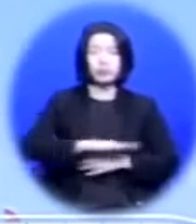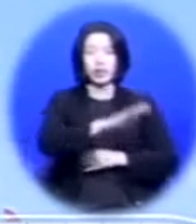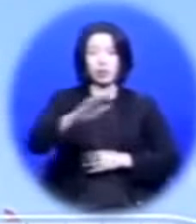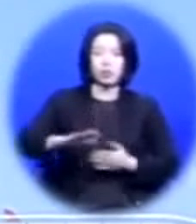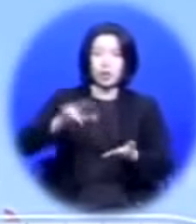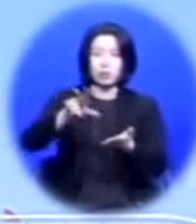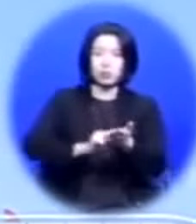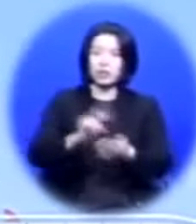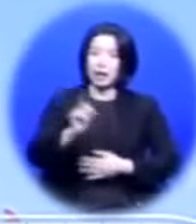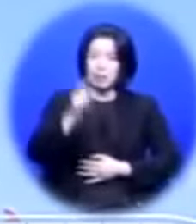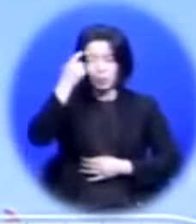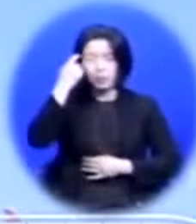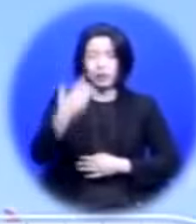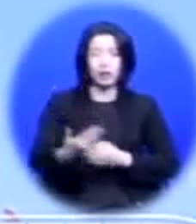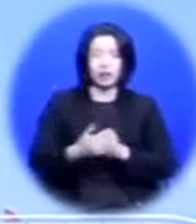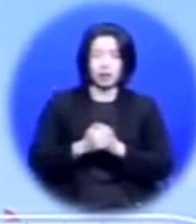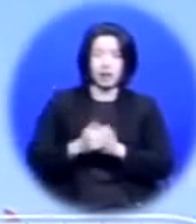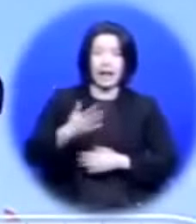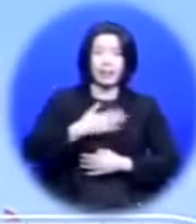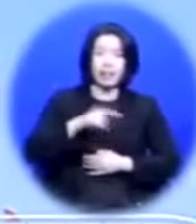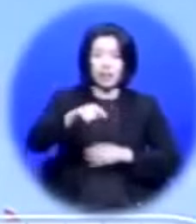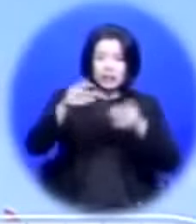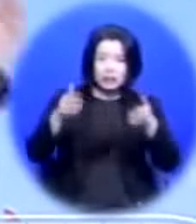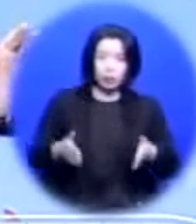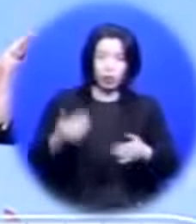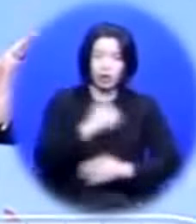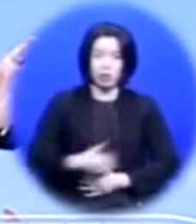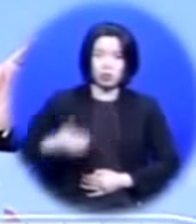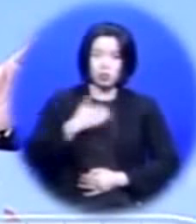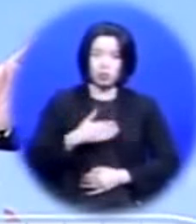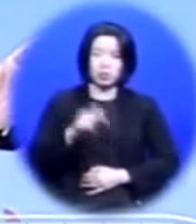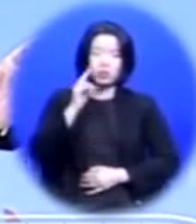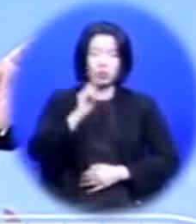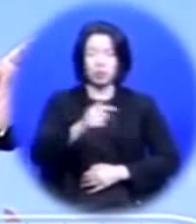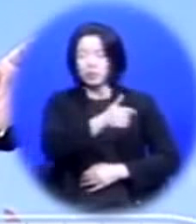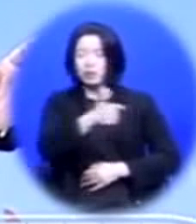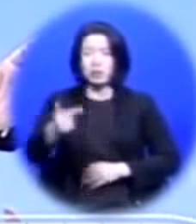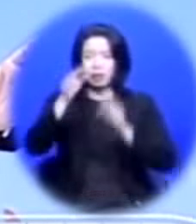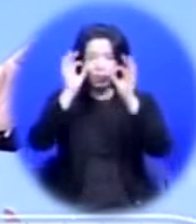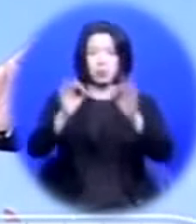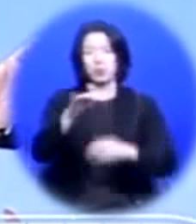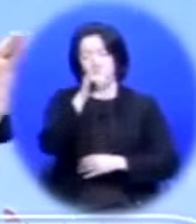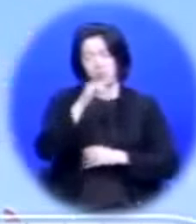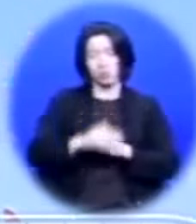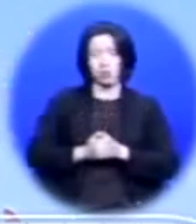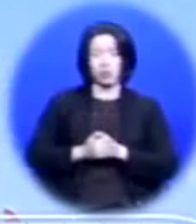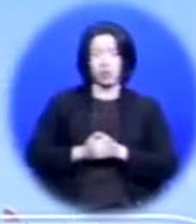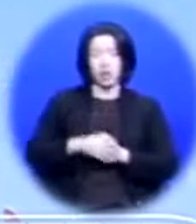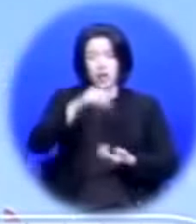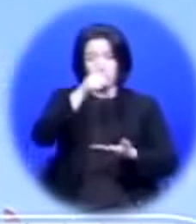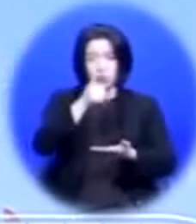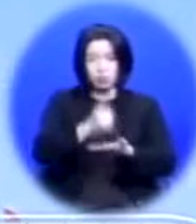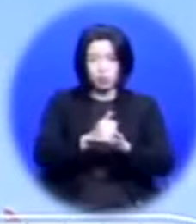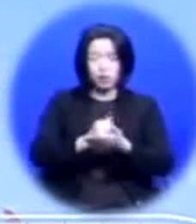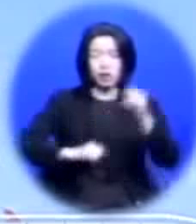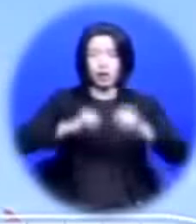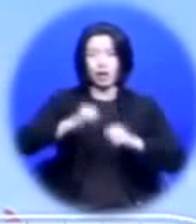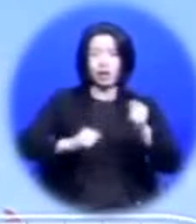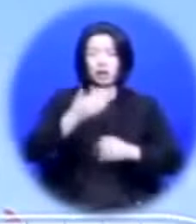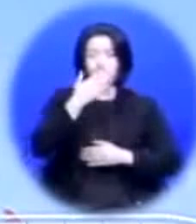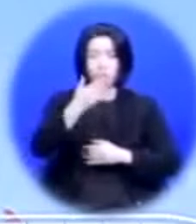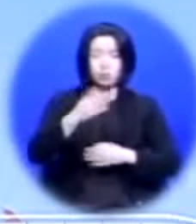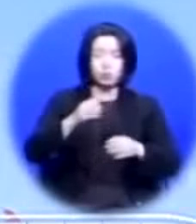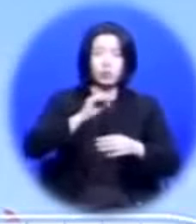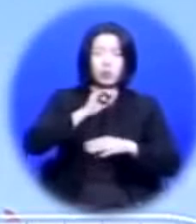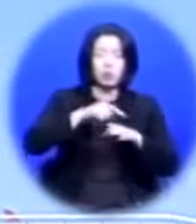문제가 뭐지요 나는 그동안에 육신을 너무 크게 보고 있는 겁니다 죄 지울 수밖에 없다는 사람은